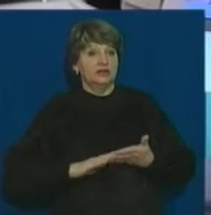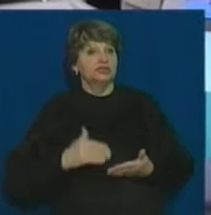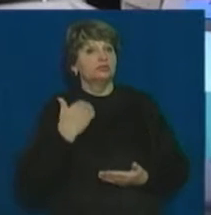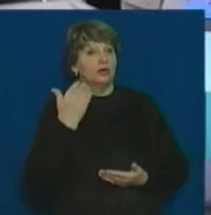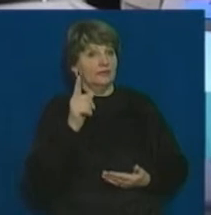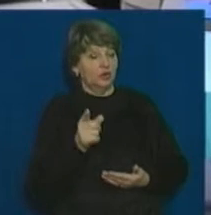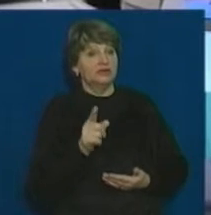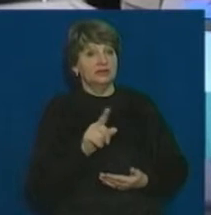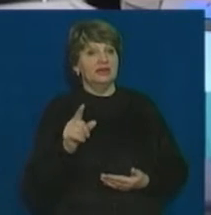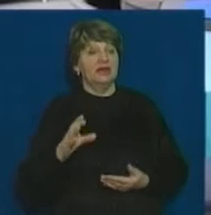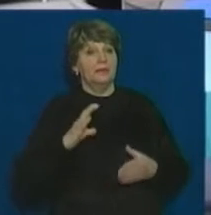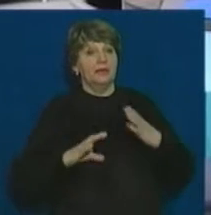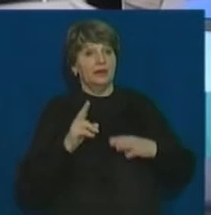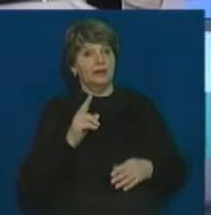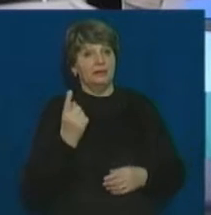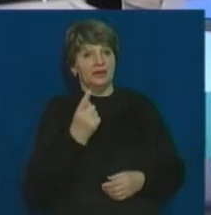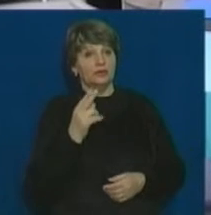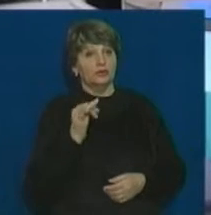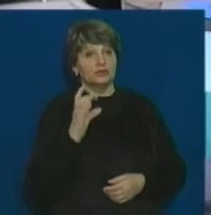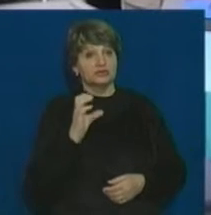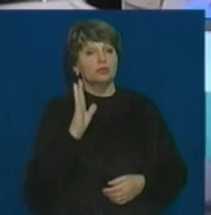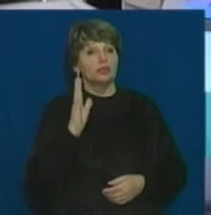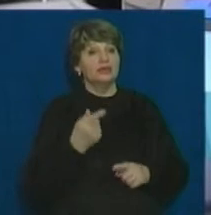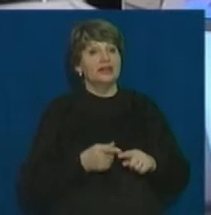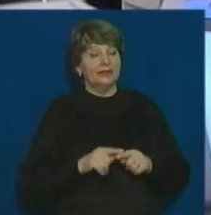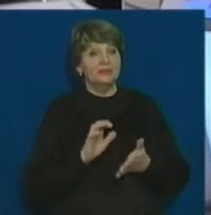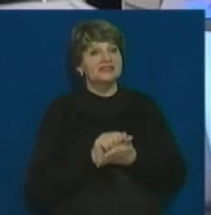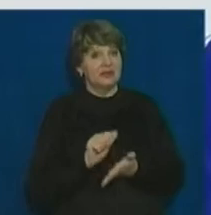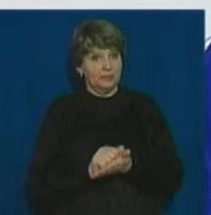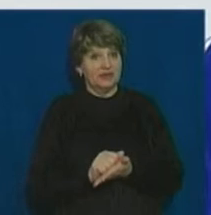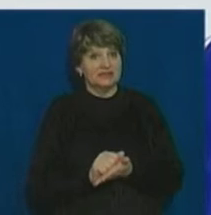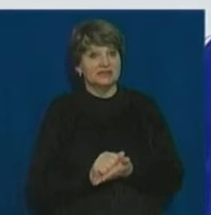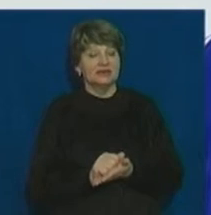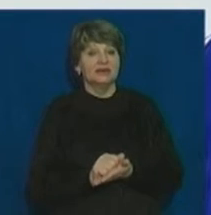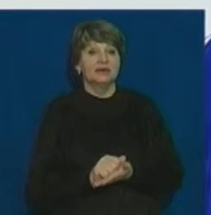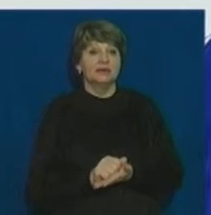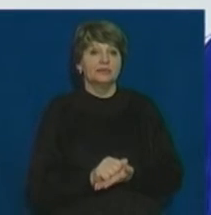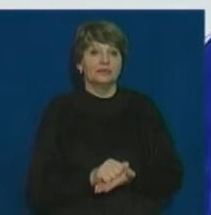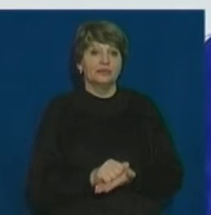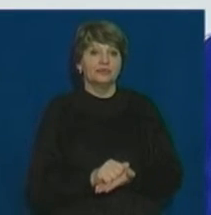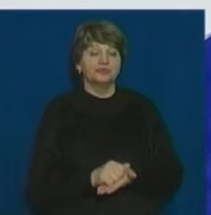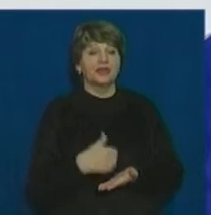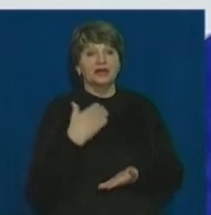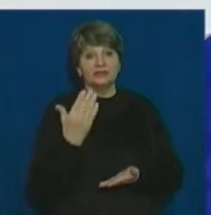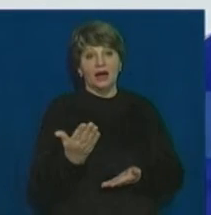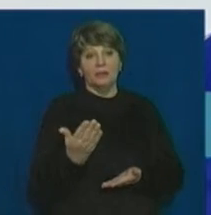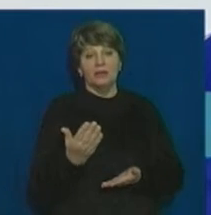Для них це перший курс, це якраз та неупереджена, мабуть, думка,